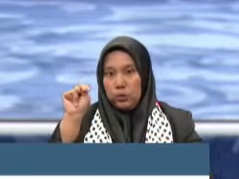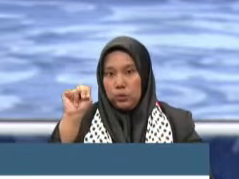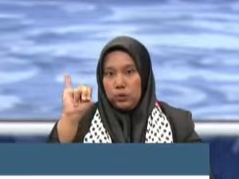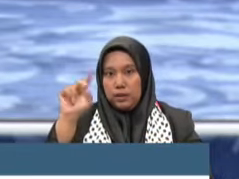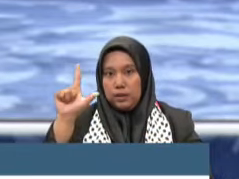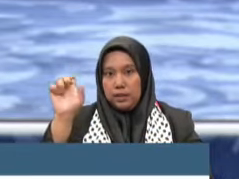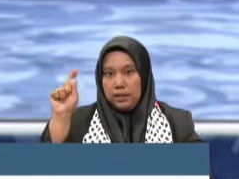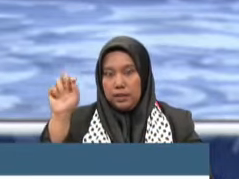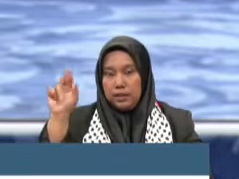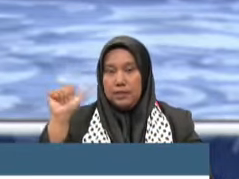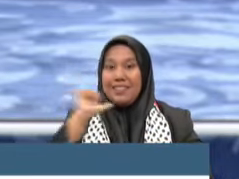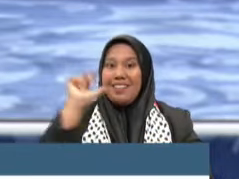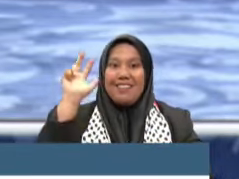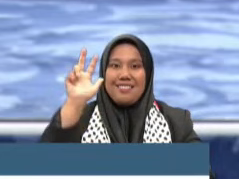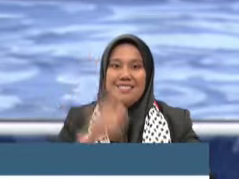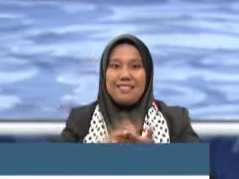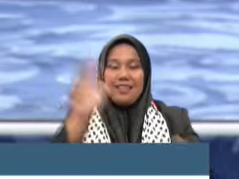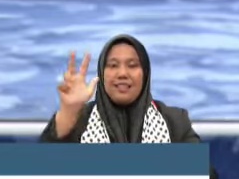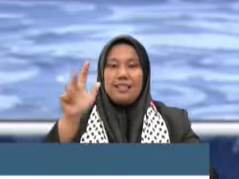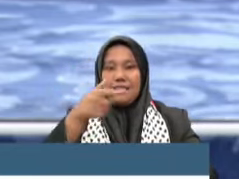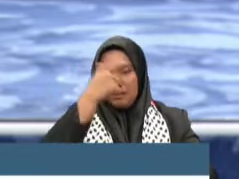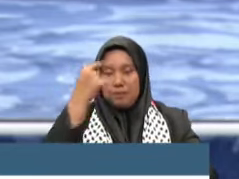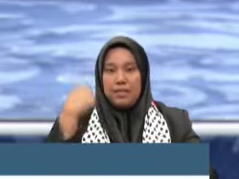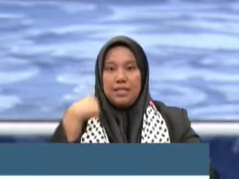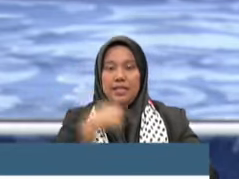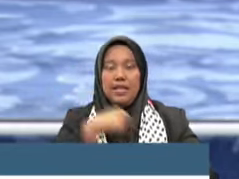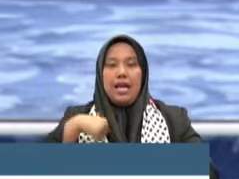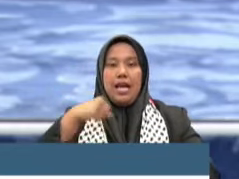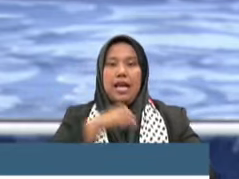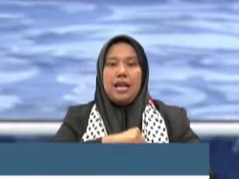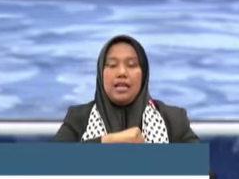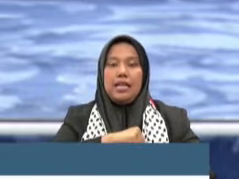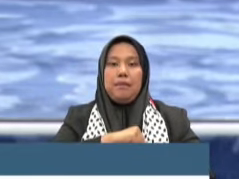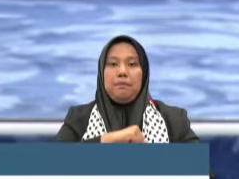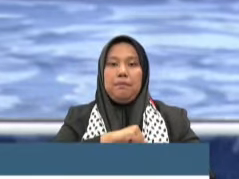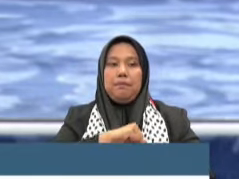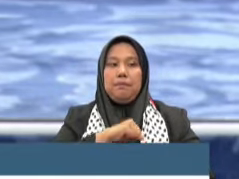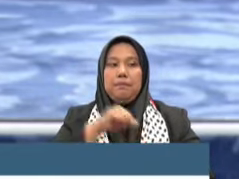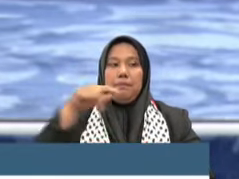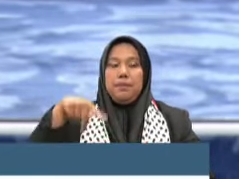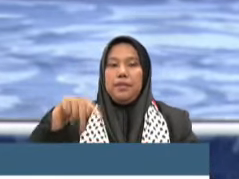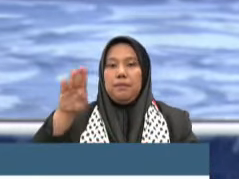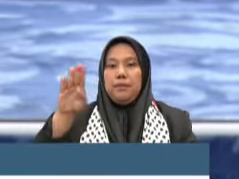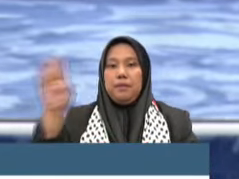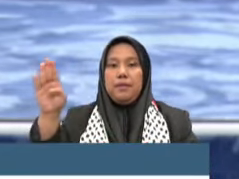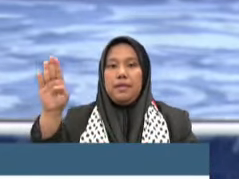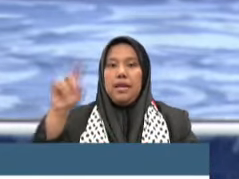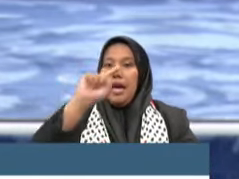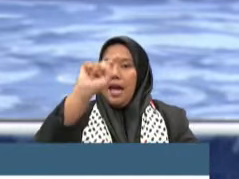kerana kita sebagai anggota Kutubuhan Bangsa-Bangsa Bersatu hanya mengiktiraf